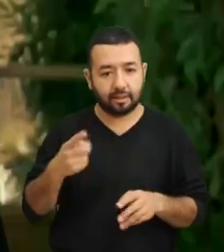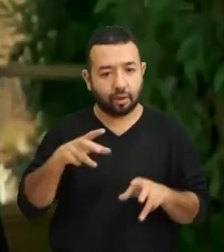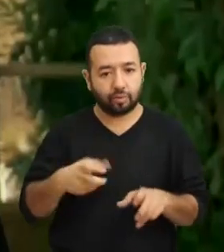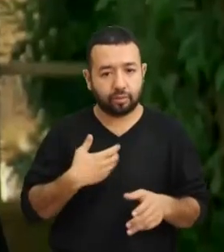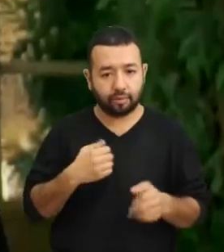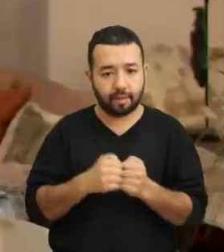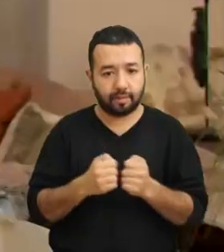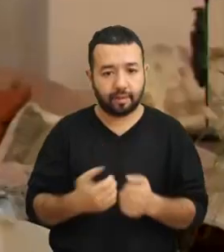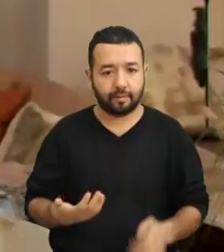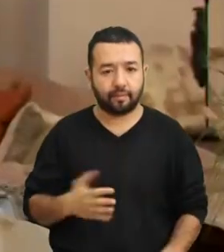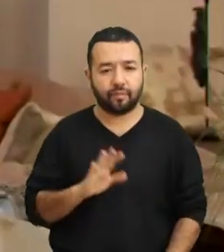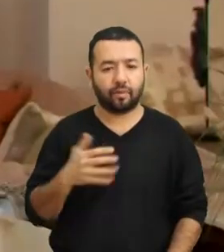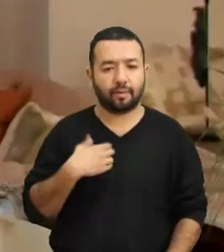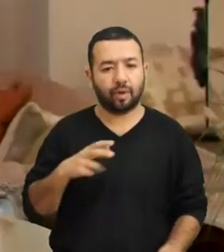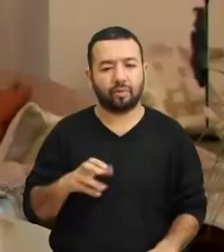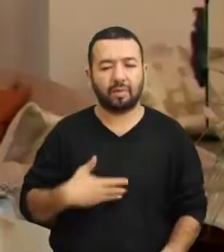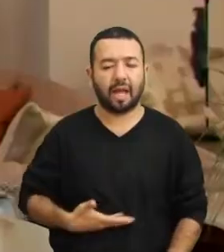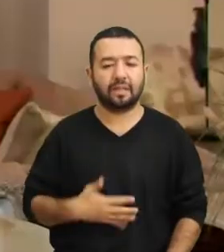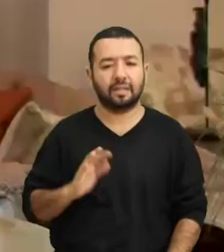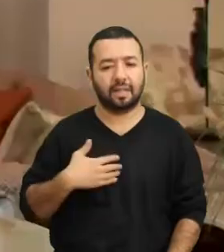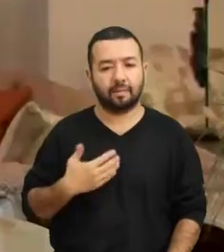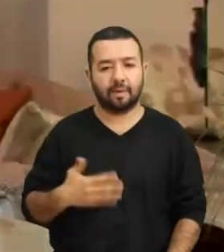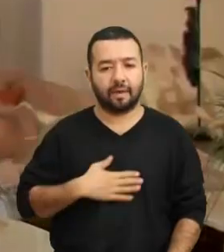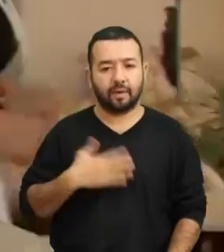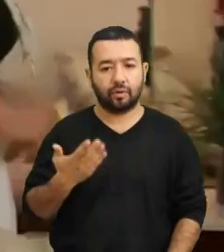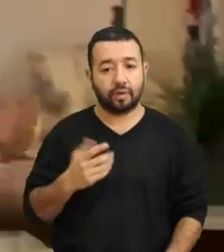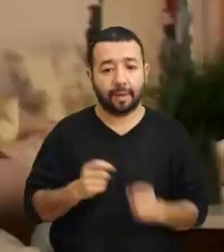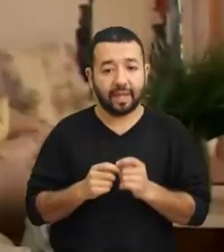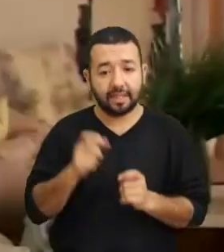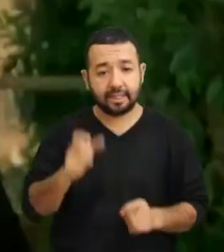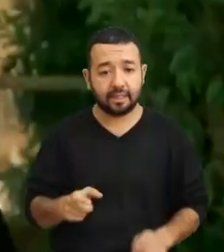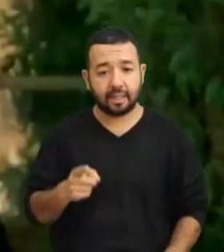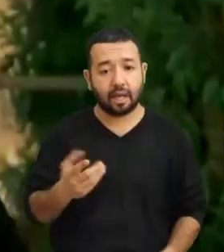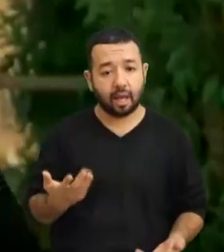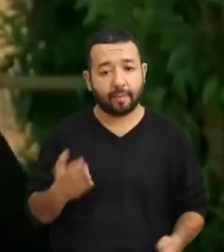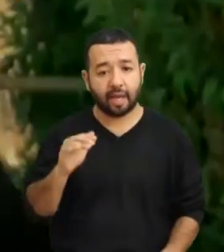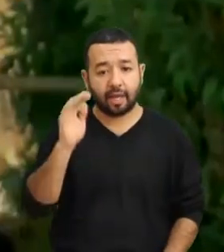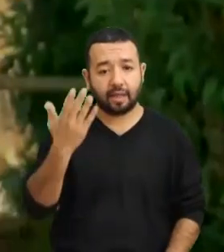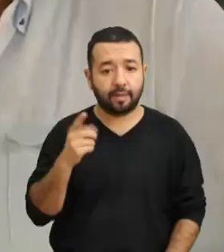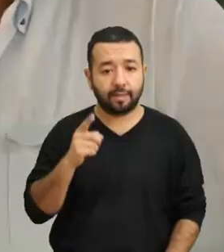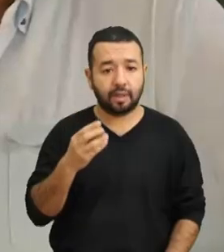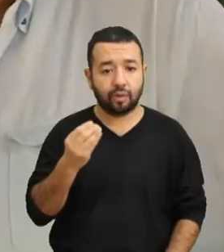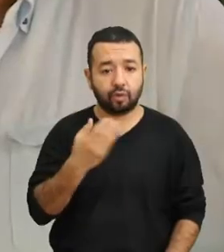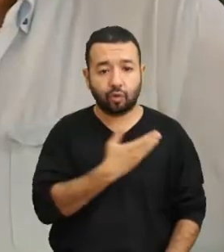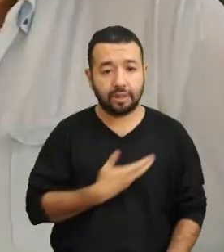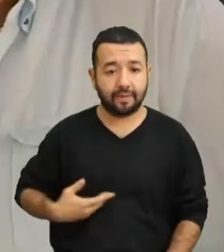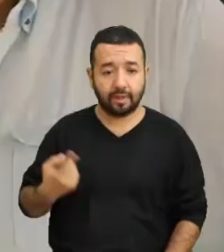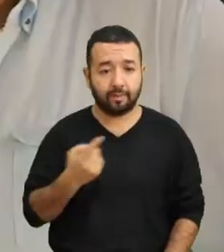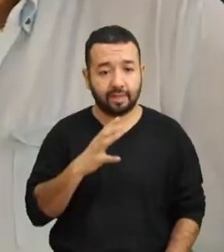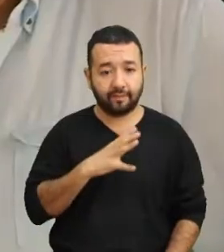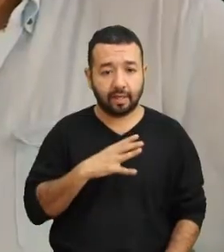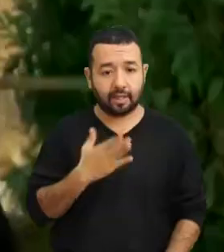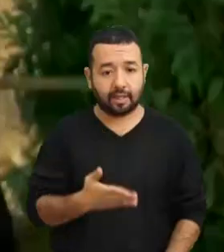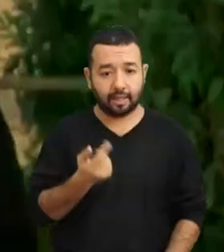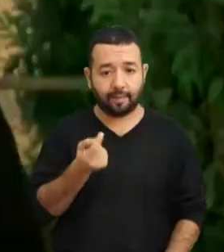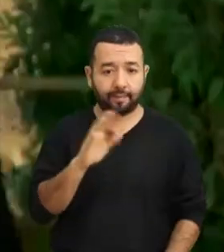otursana bizimle. Yok canım yok, ben aç falan değilim, afiyet olsun. Biricik, ama hayatım seni çok sevdiğim bir şey var biliyor